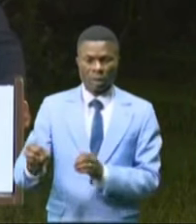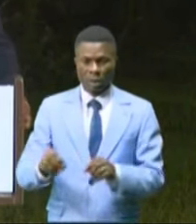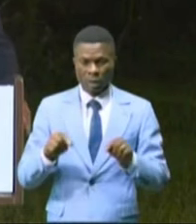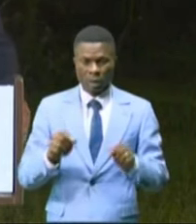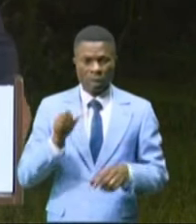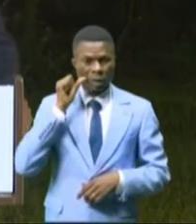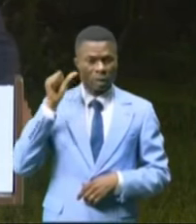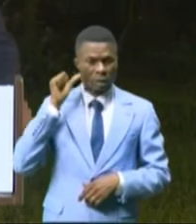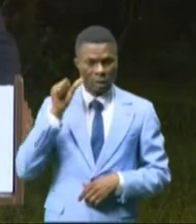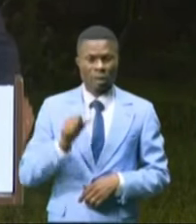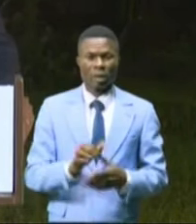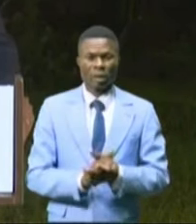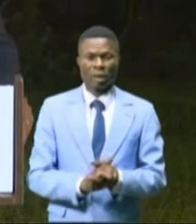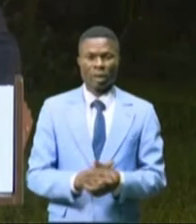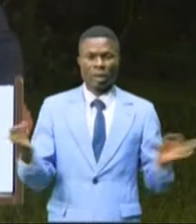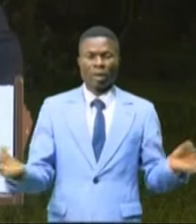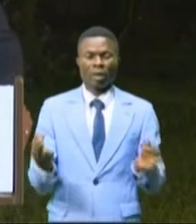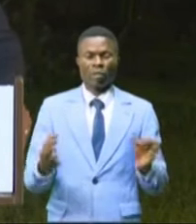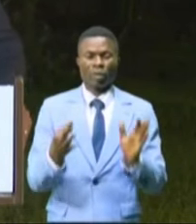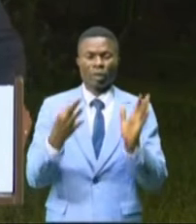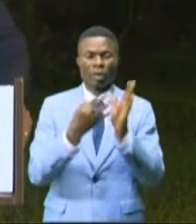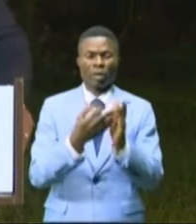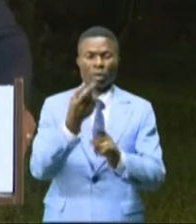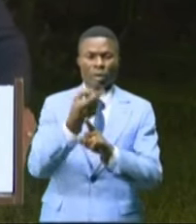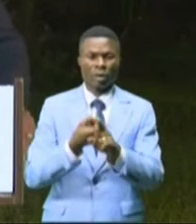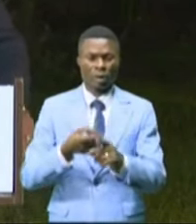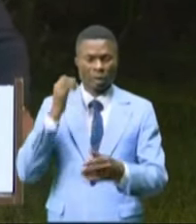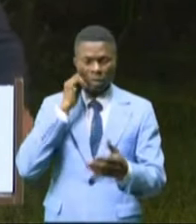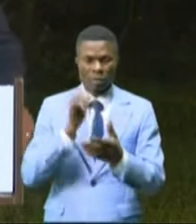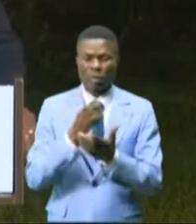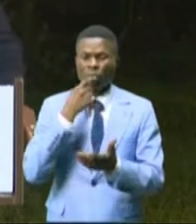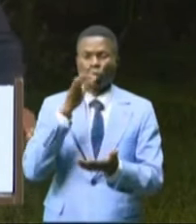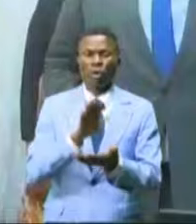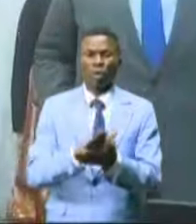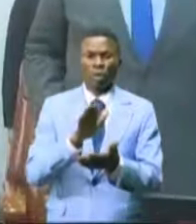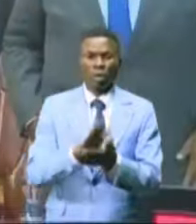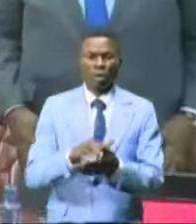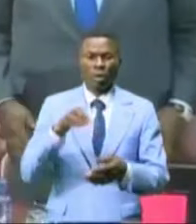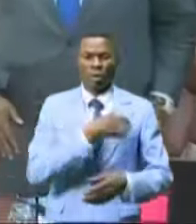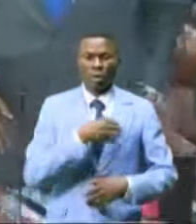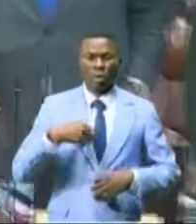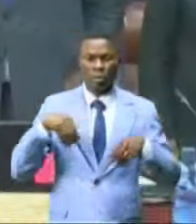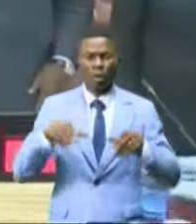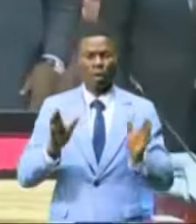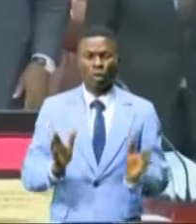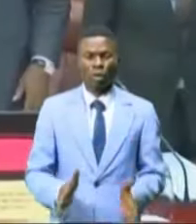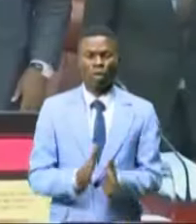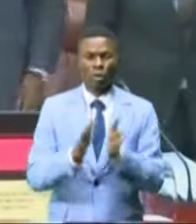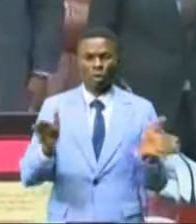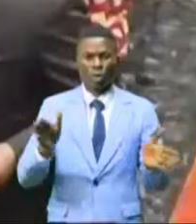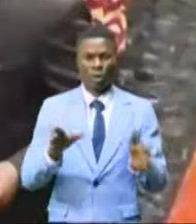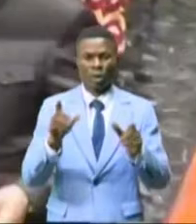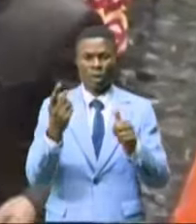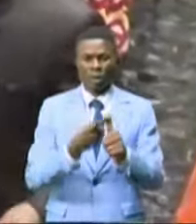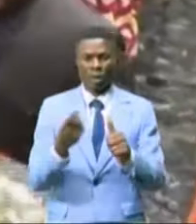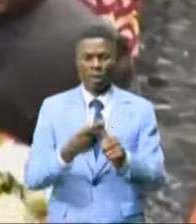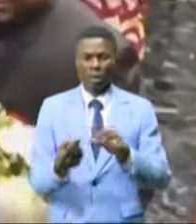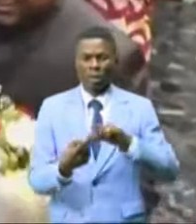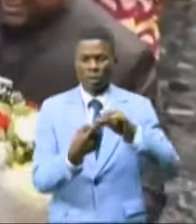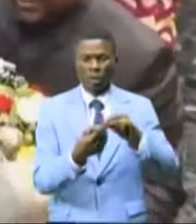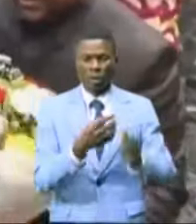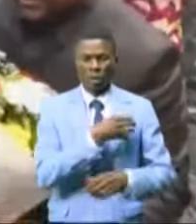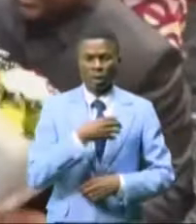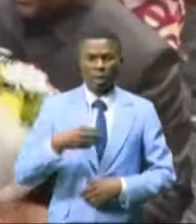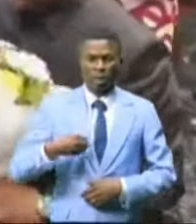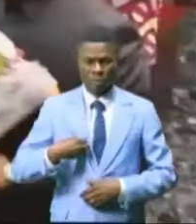des célébrations de droits des femmes à rendre hommage aux femmes congolaises en général, mais particulièrement à celles